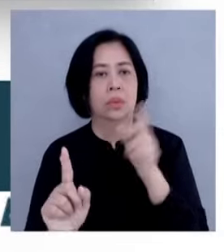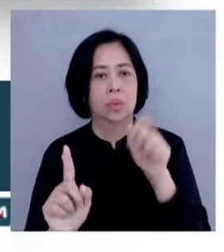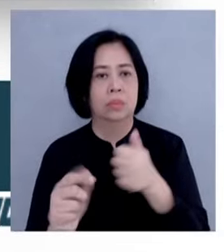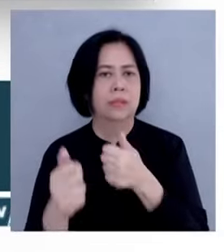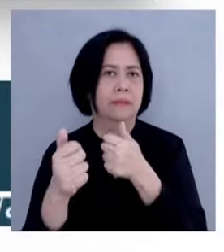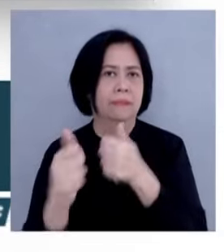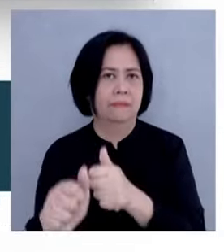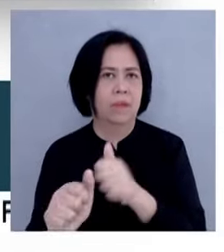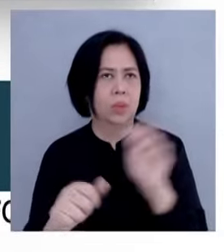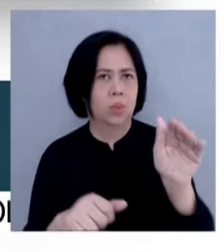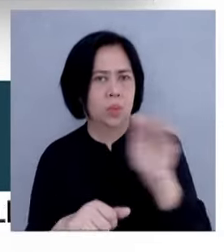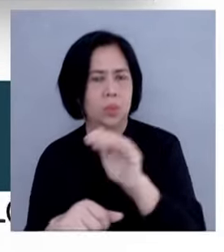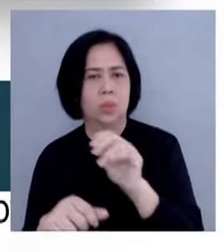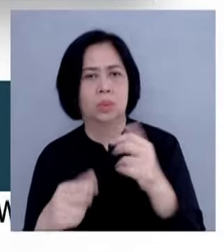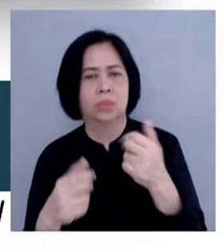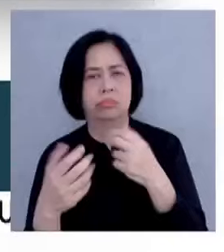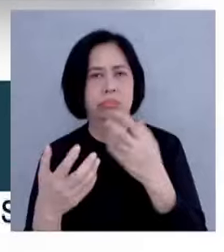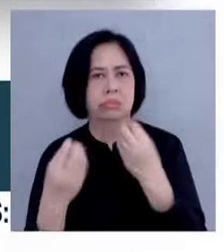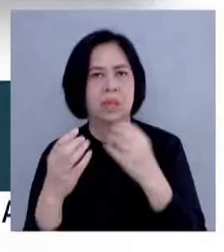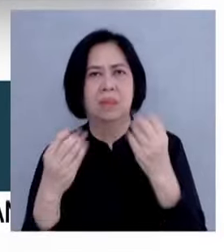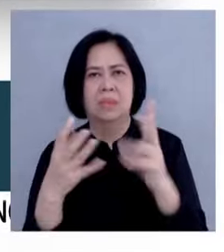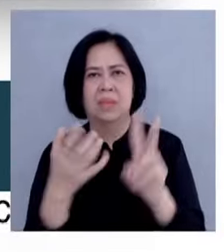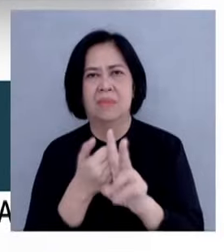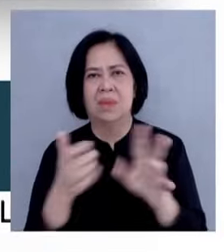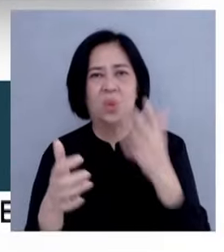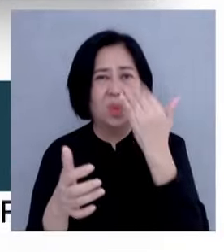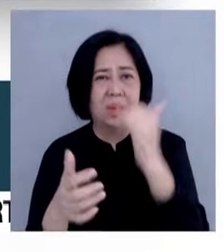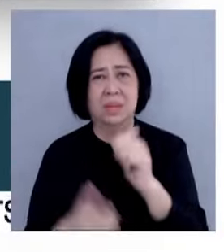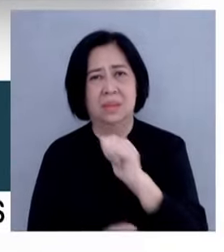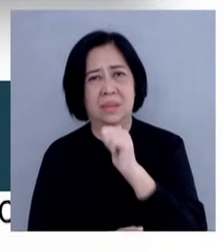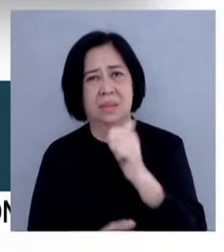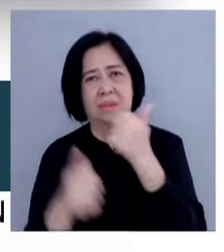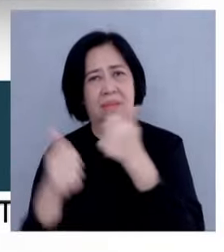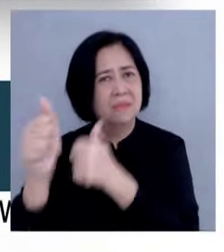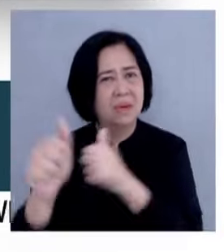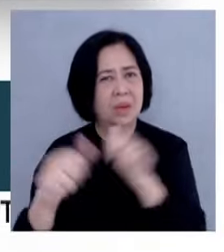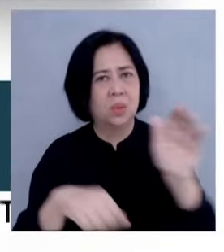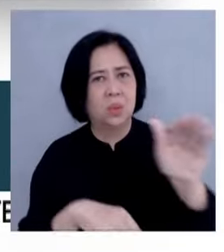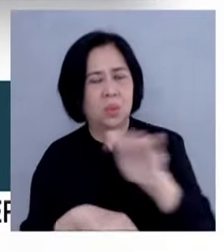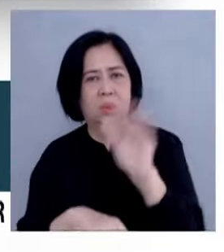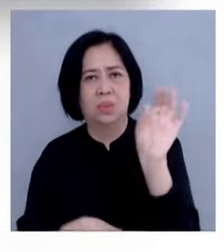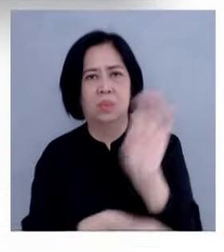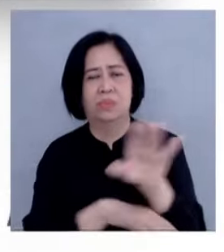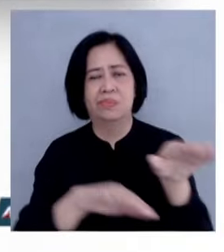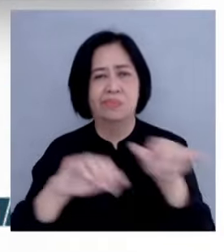na nila yan. Napakaraming nabiktima dahil hindi po sumunod doon sa forced evacuation.